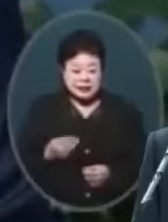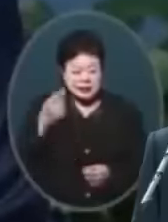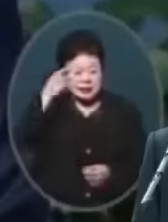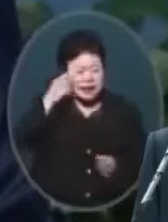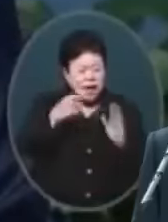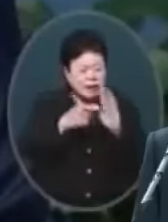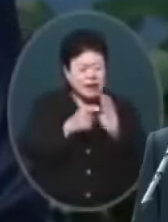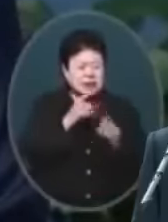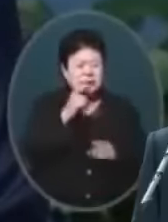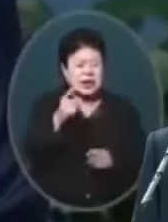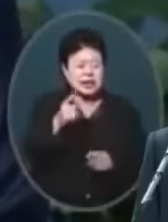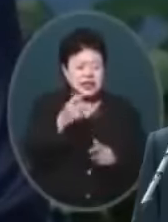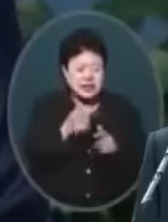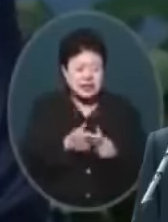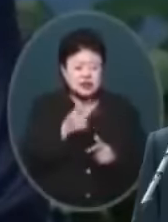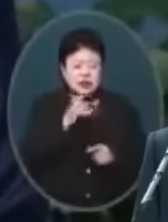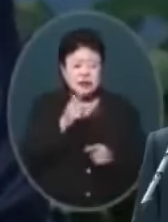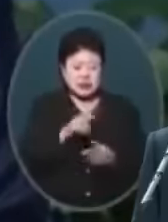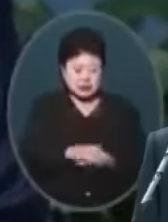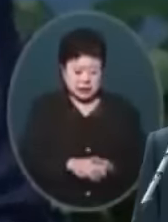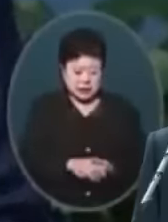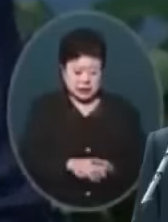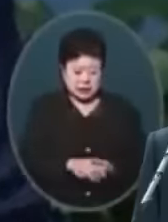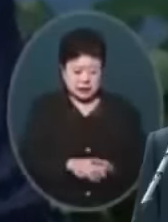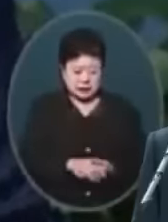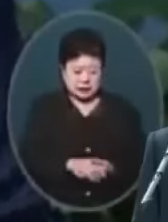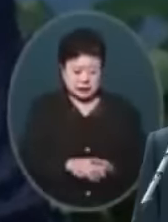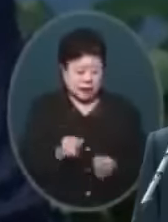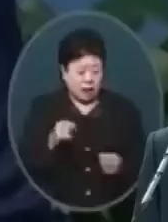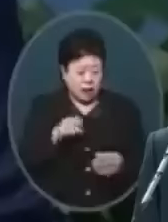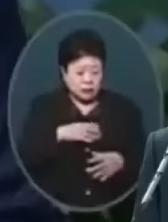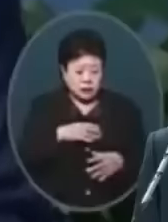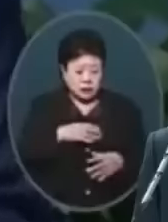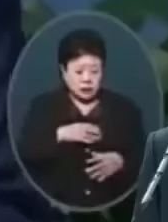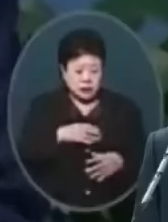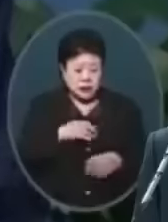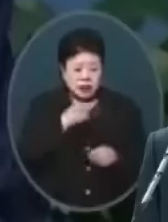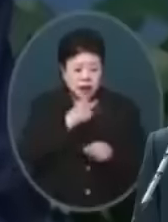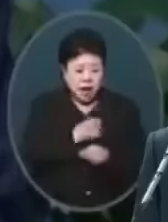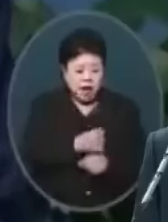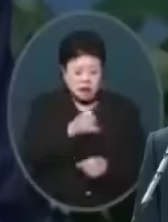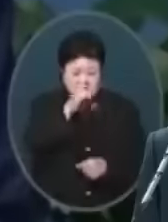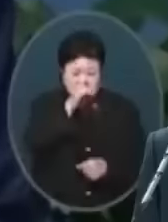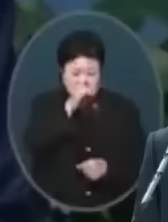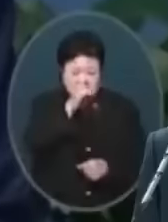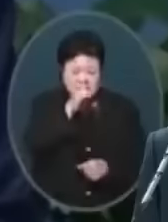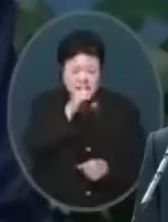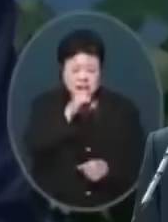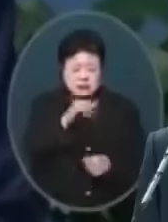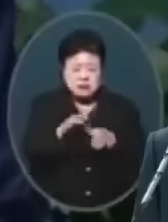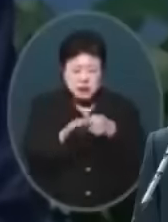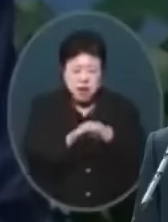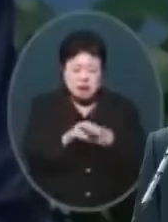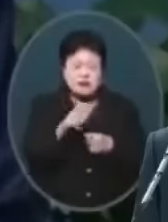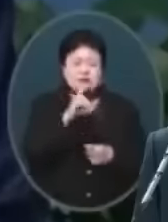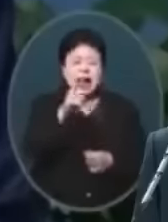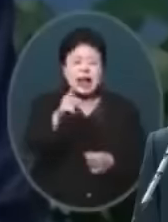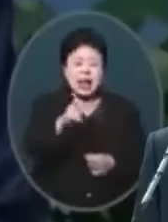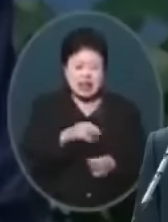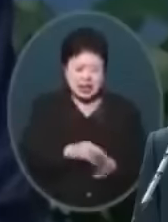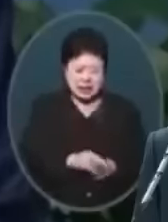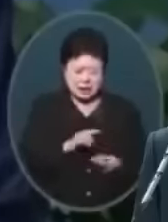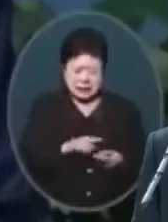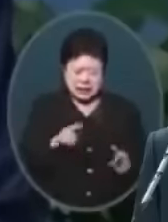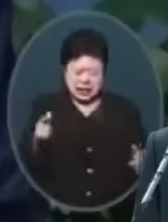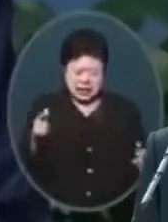부정적인 말을 하니까 예수님이 하신 말씀입니다. 예수님이 깜짝 놀라게 무엇 어때고 어때 그 말이라고